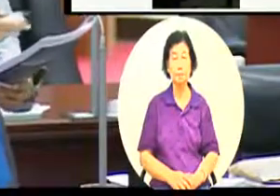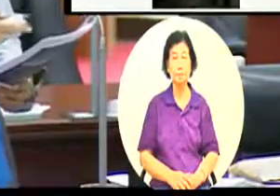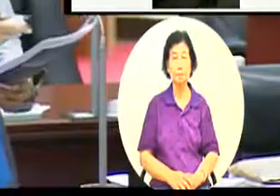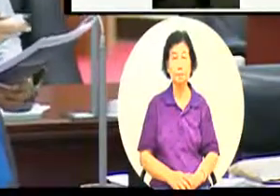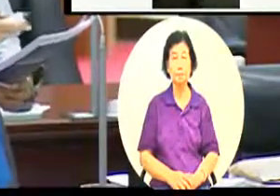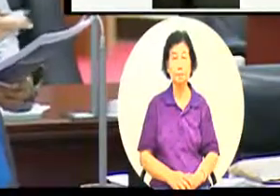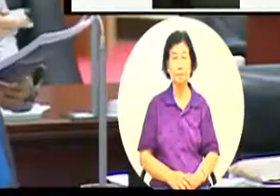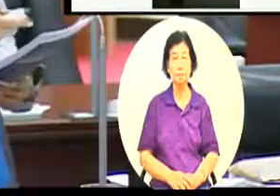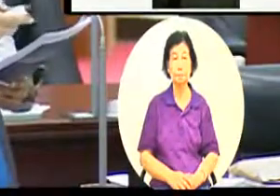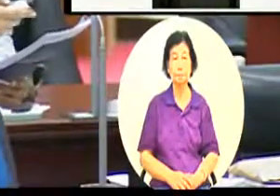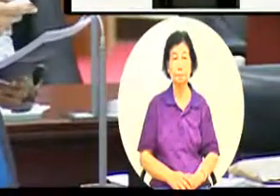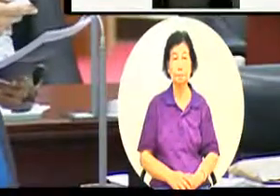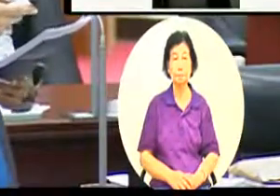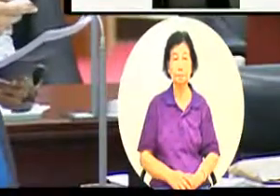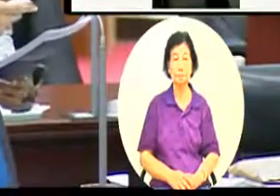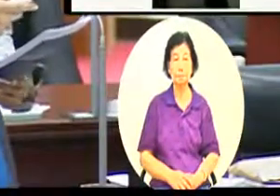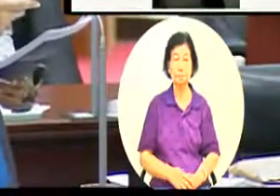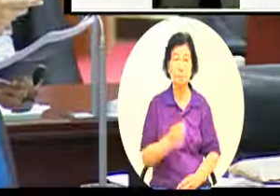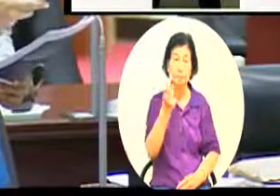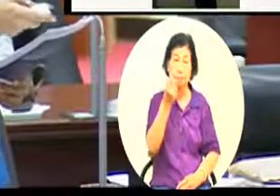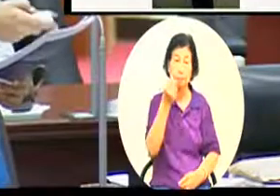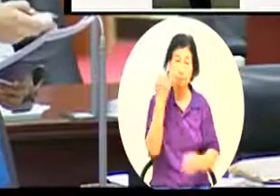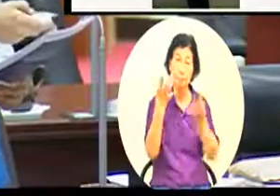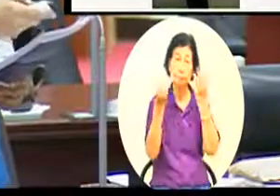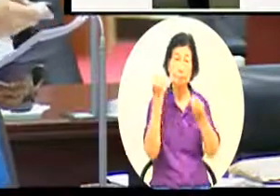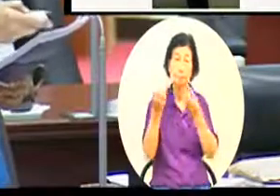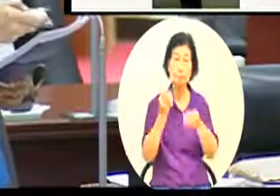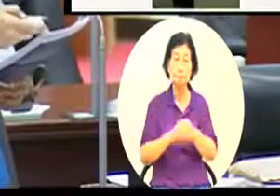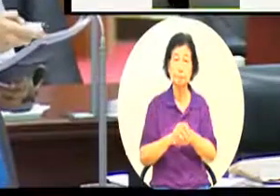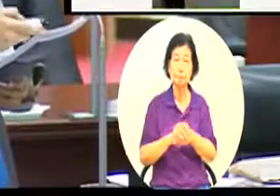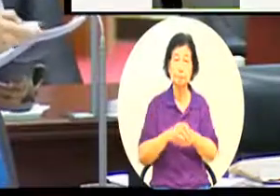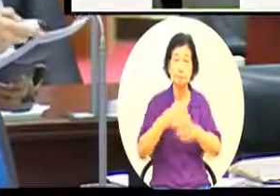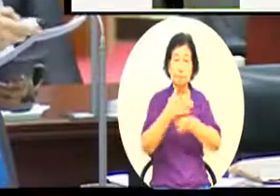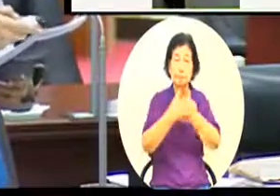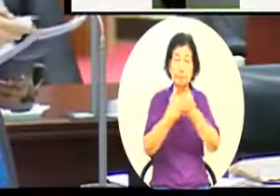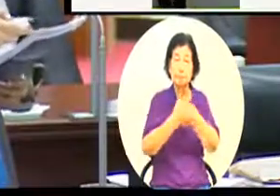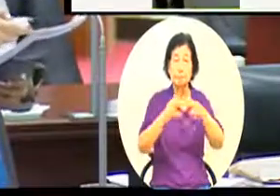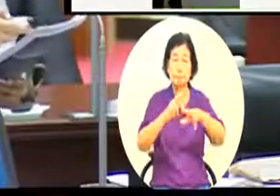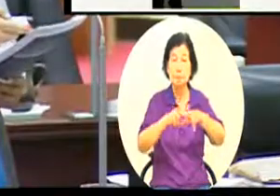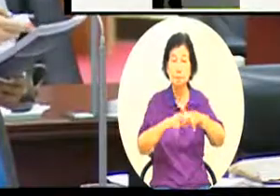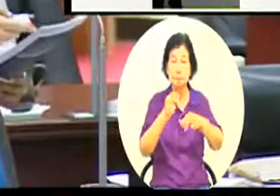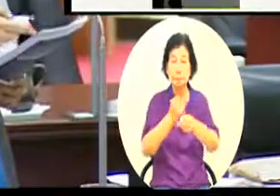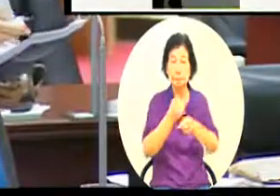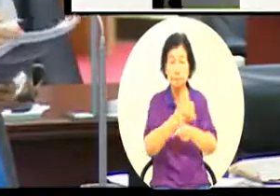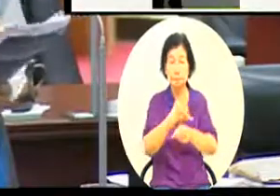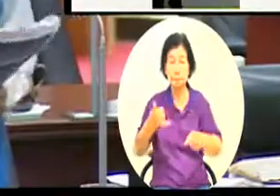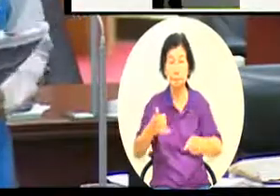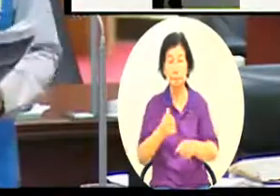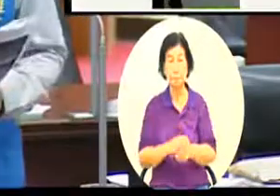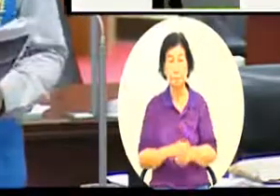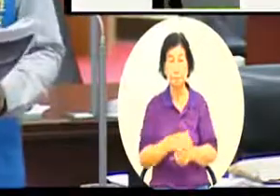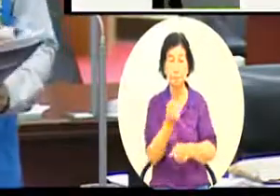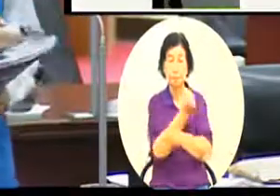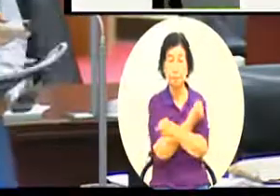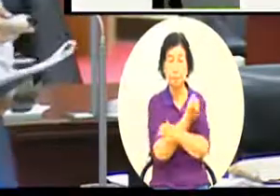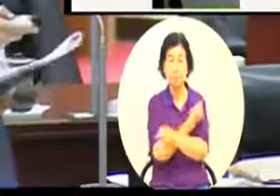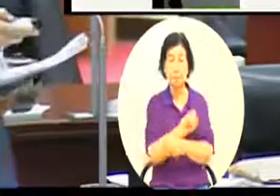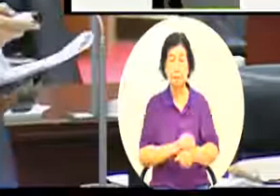有点不太清楚啊，这个保全人员非常辛苦啊，这个都要再来一次好不